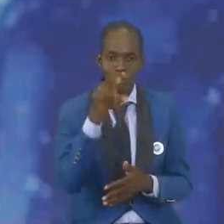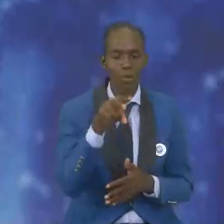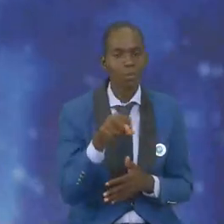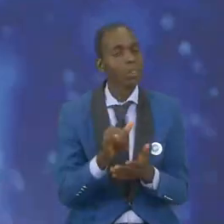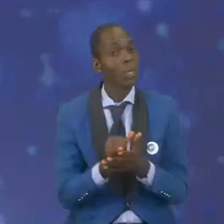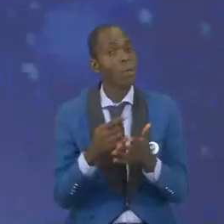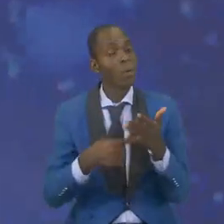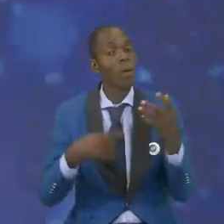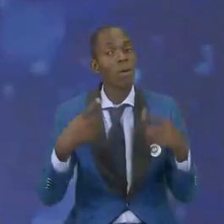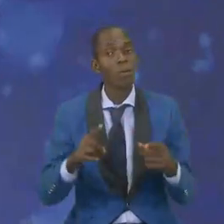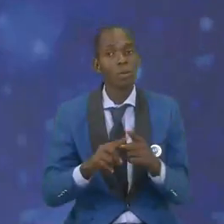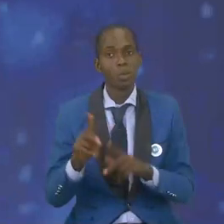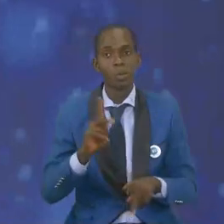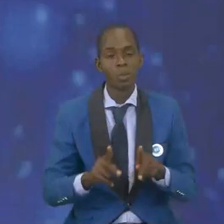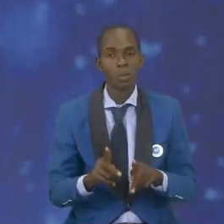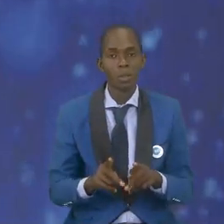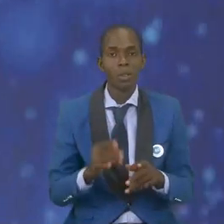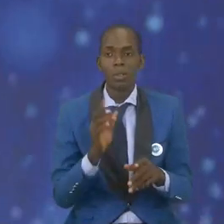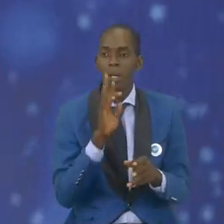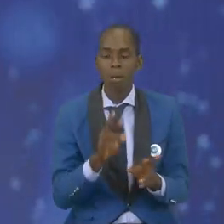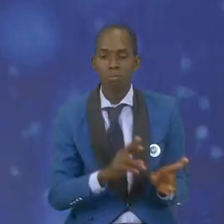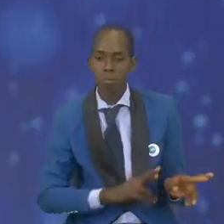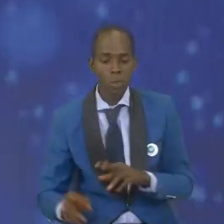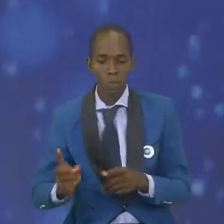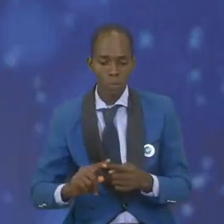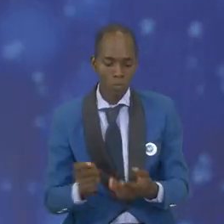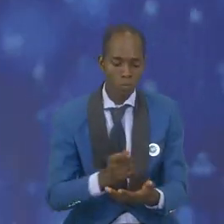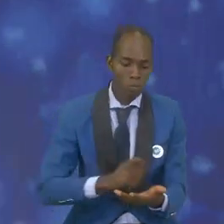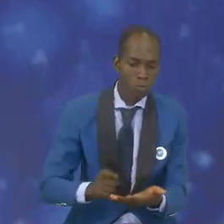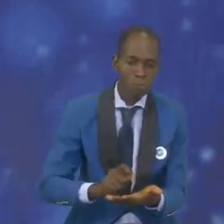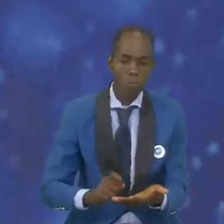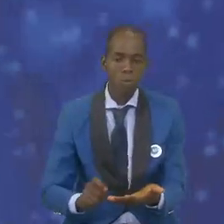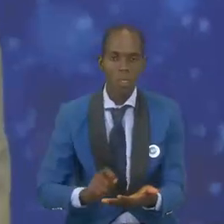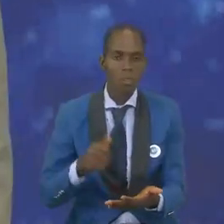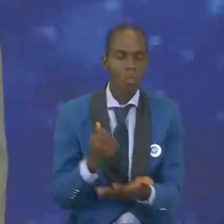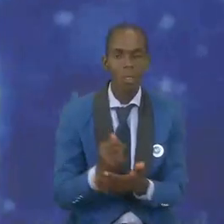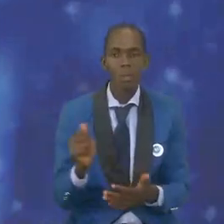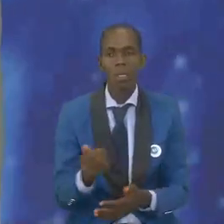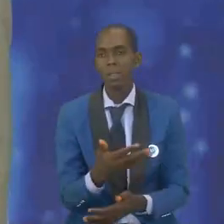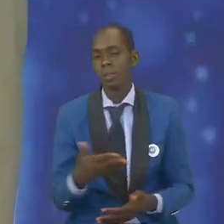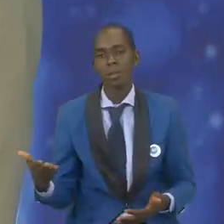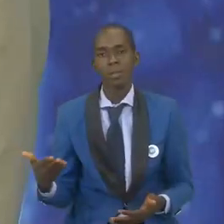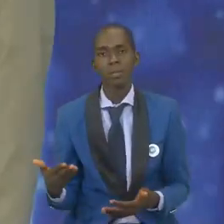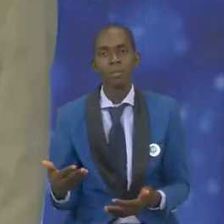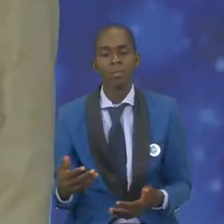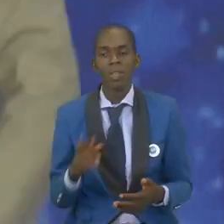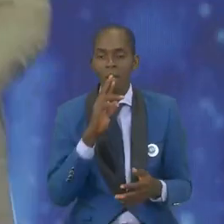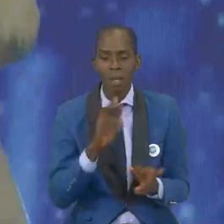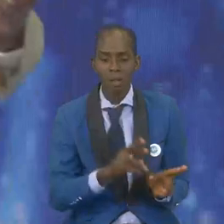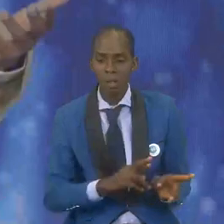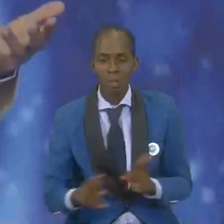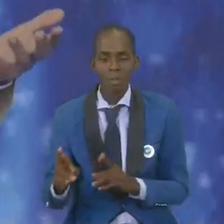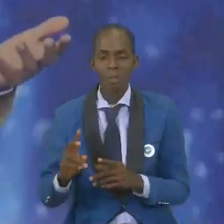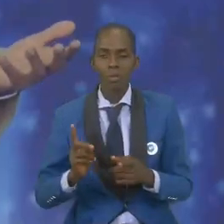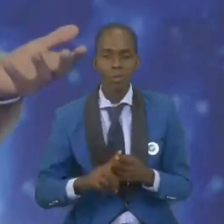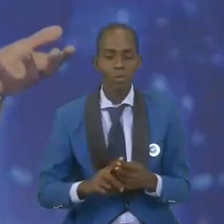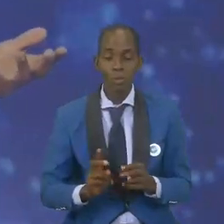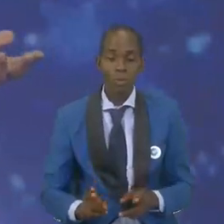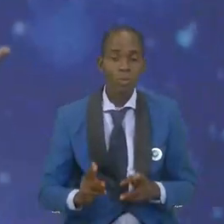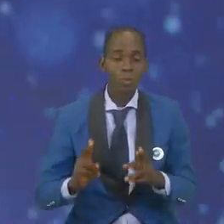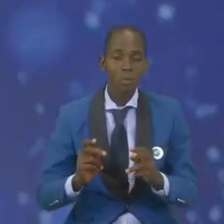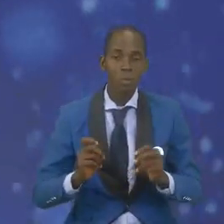tu dois regarder avant de sauter. C'est ce qui arrive aux gens. Quand ils sont pressés de signer un édit, ils